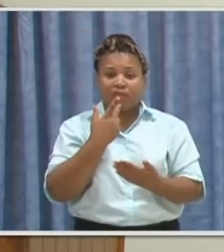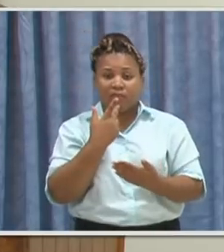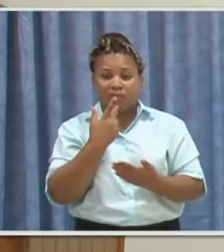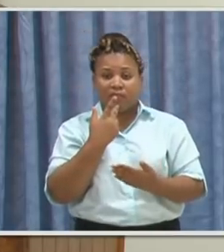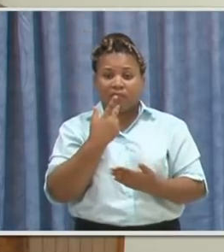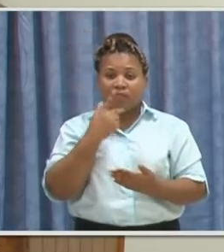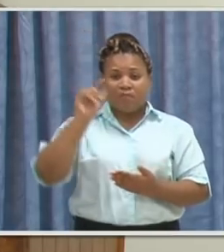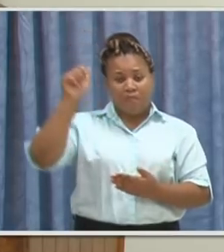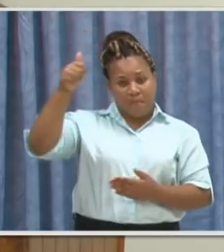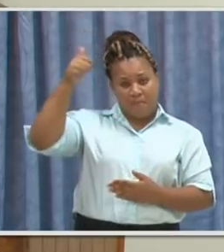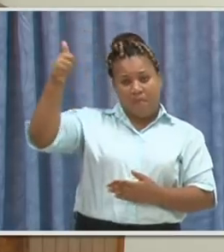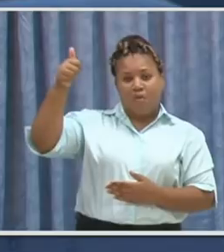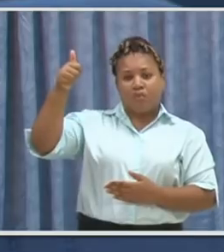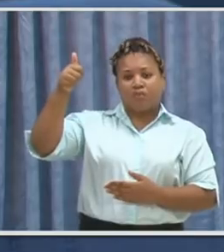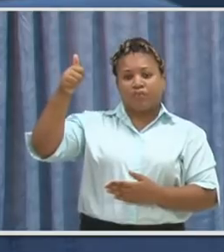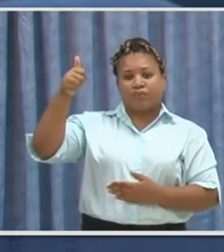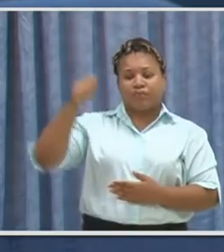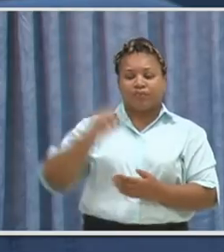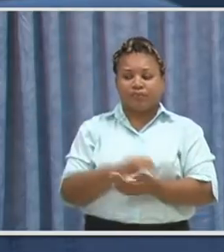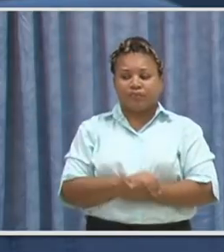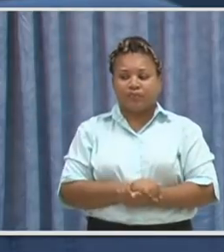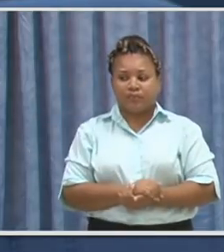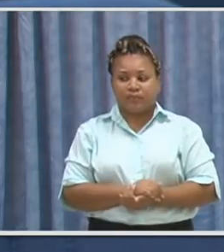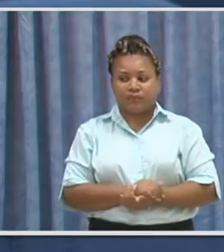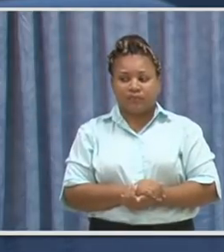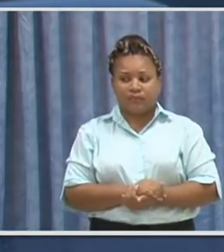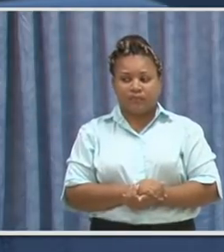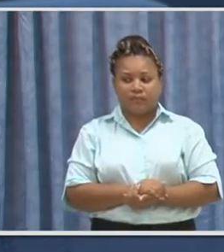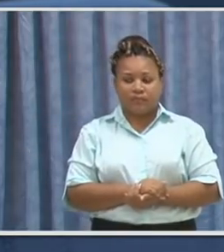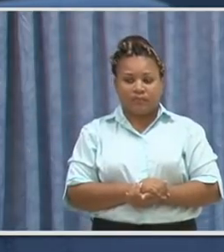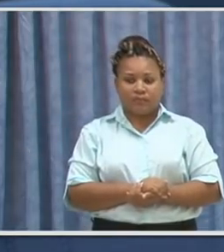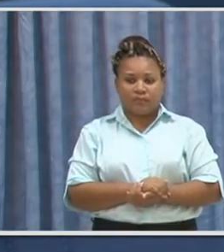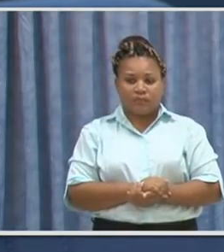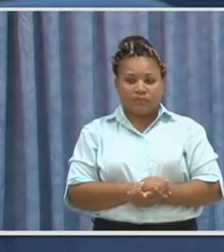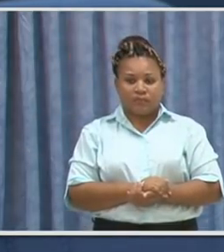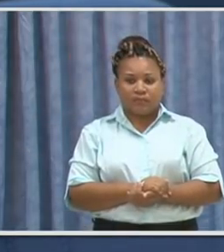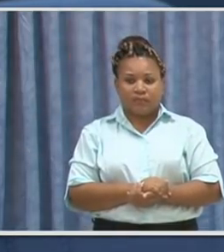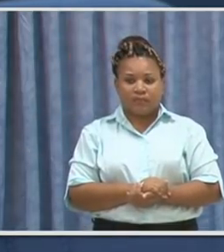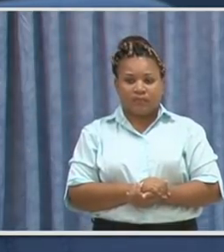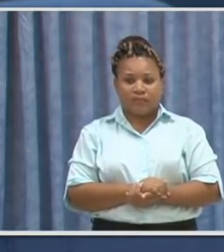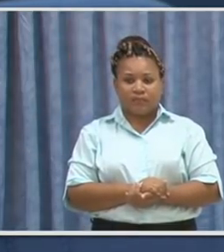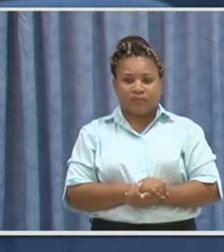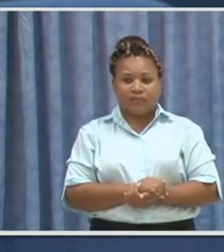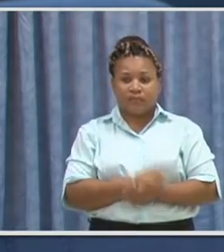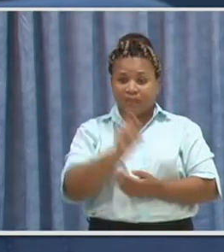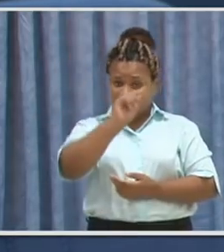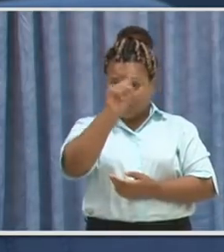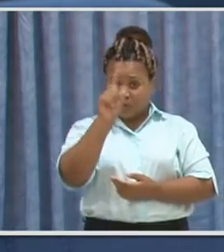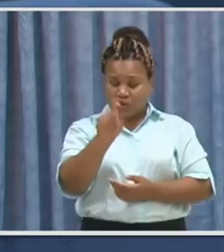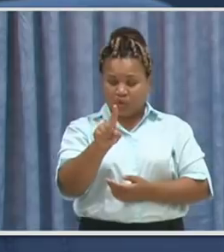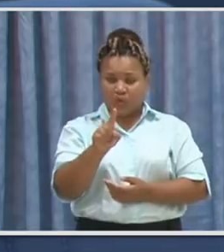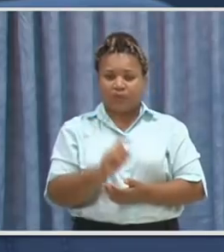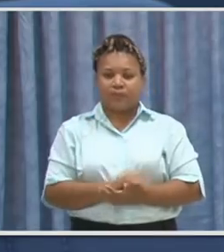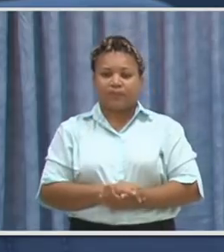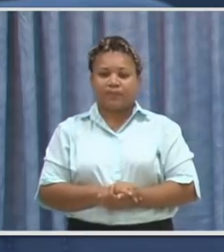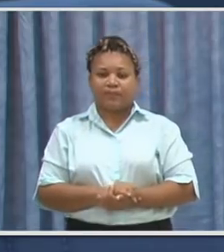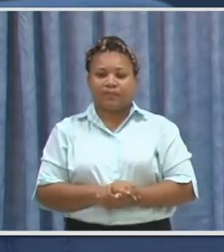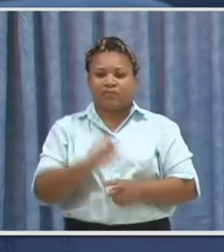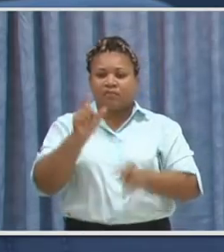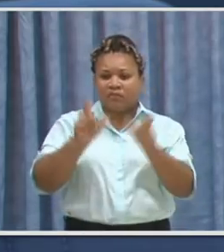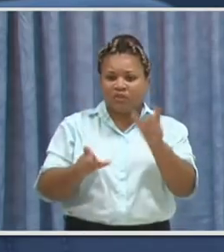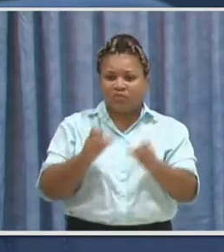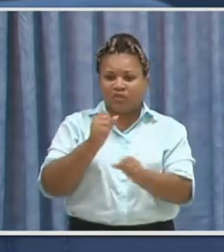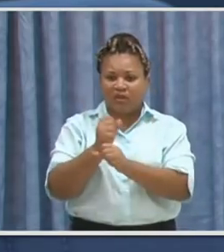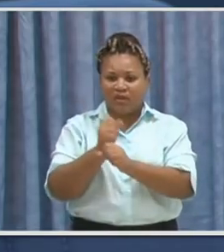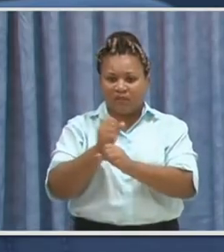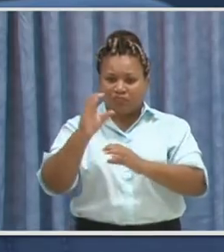Et moi j'ai une question et puis docteur je dis vraiment concernant ban travailler dans section construction même si nous peut dire